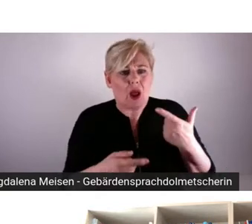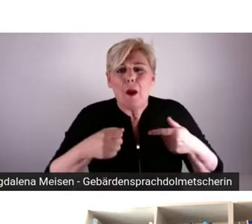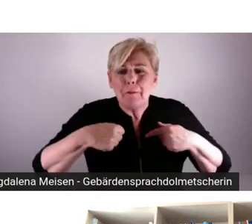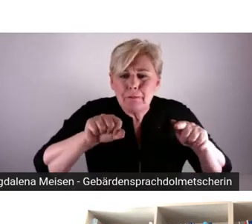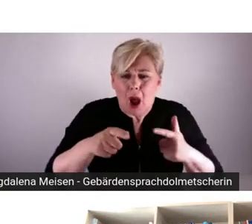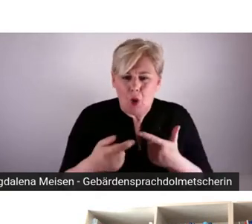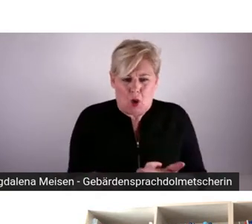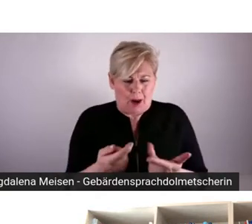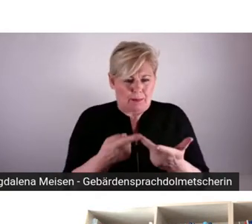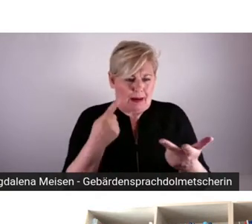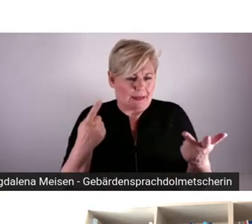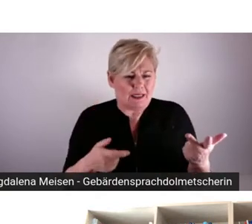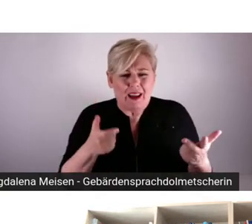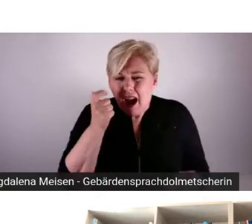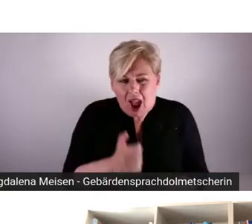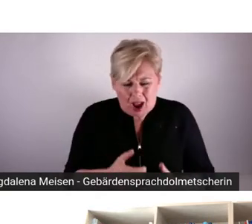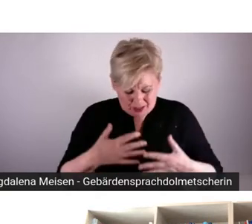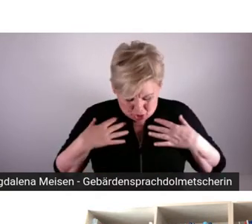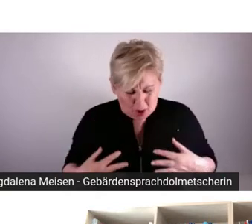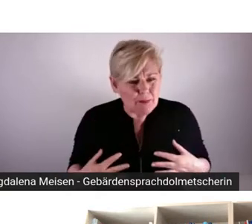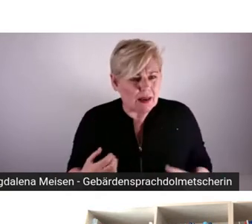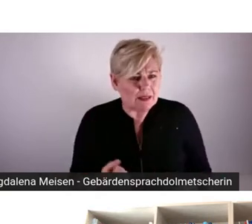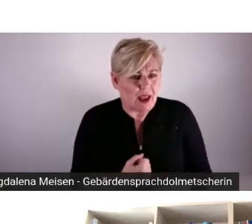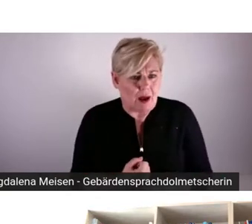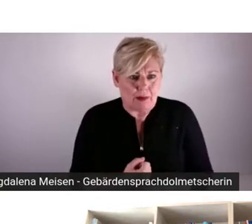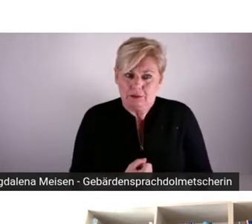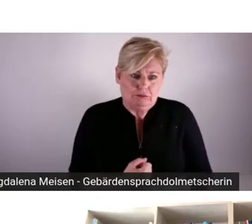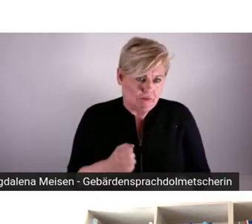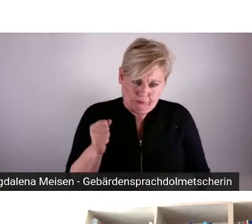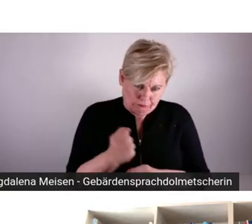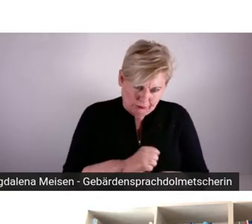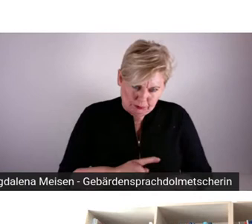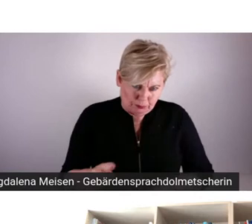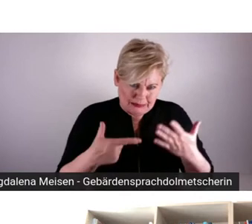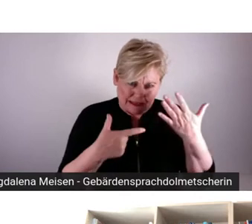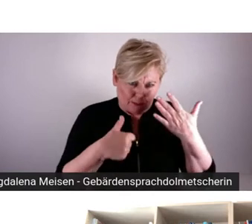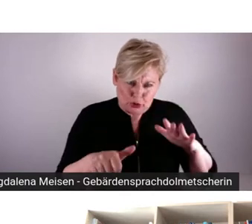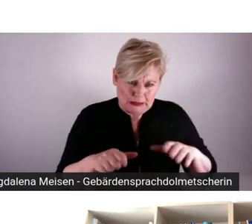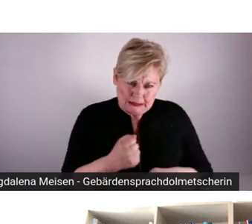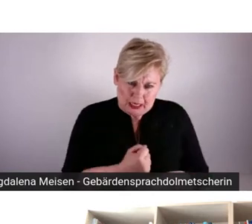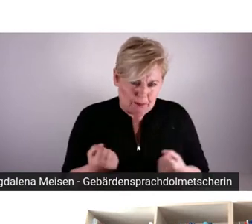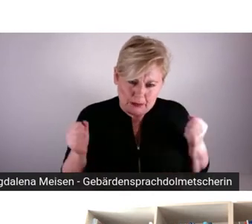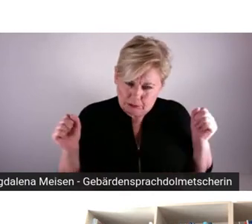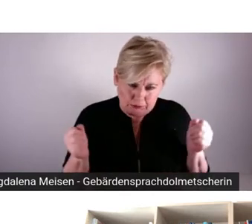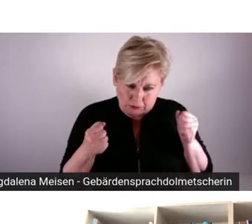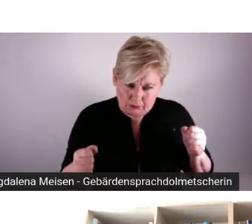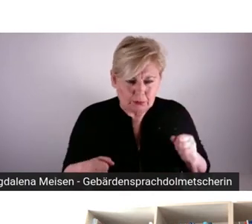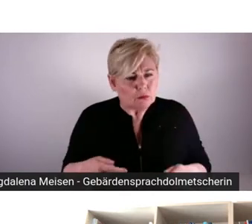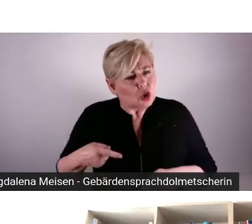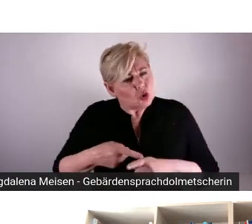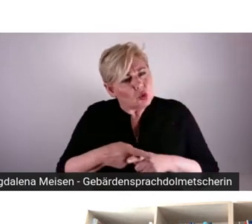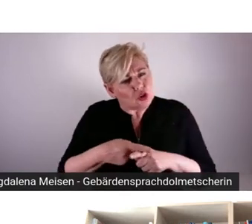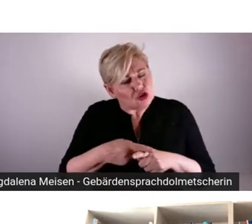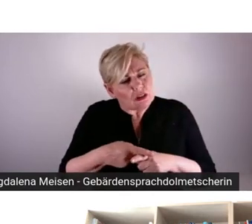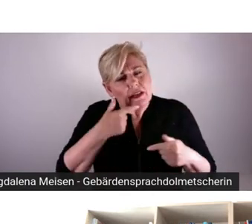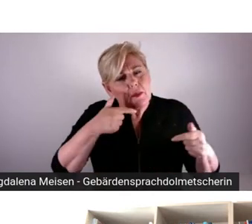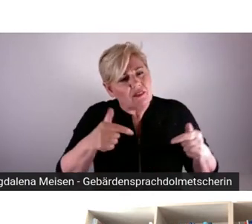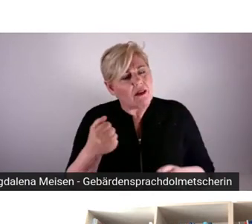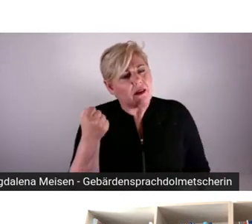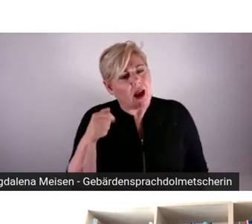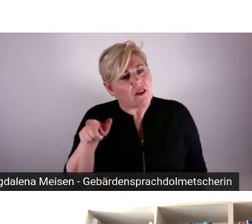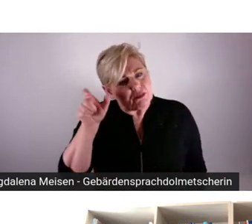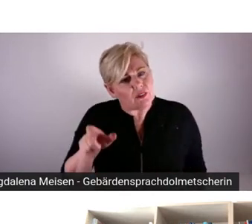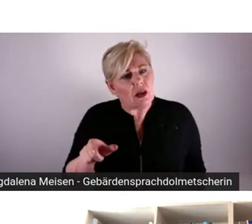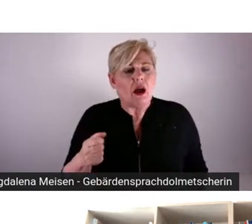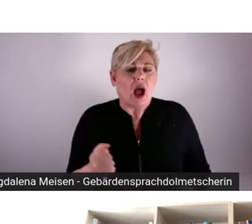arbeiten, die wirklich einer harten körperlichen Arbeit nachgehen, die können nicht bis 67 arbeiten. Die durchschnittliche Pflegekraft arbeitet bis